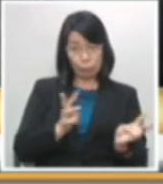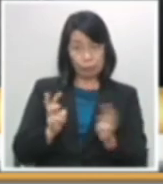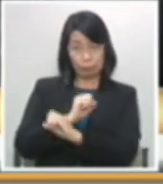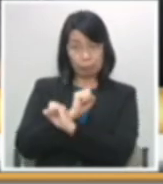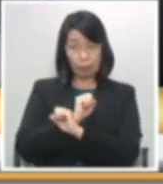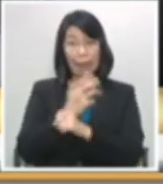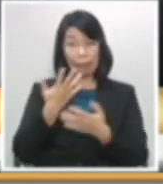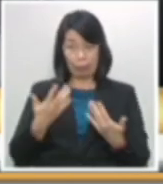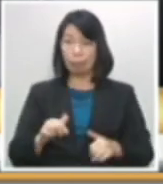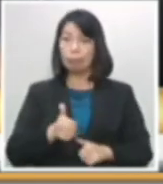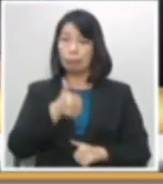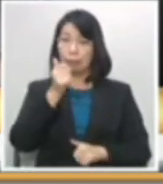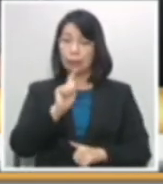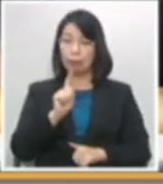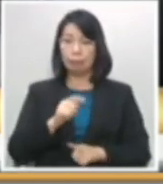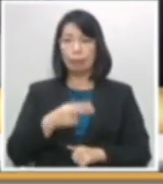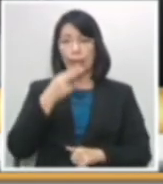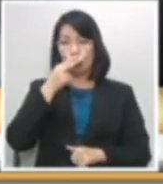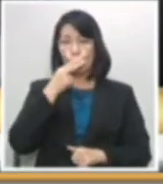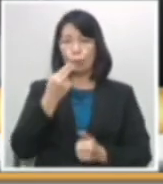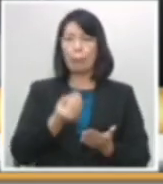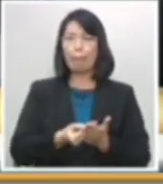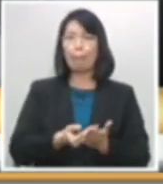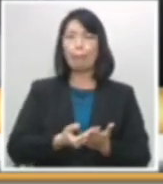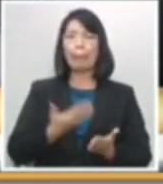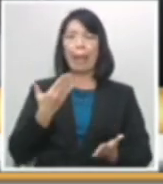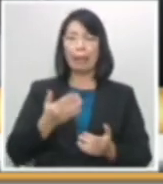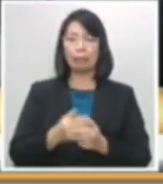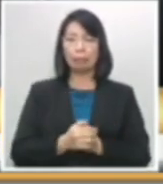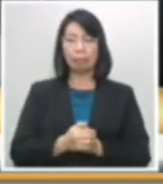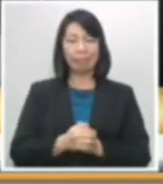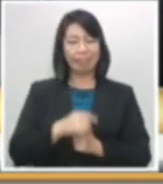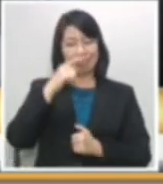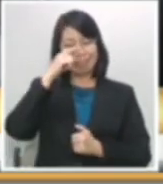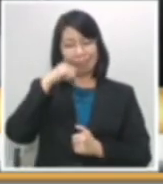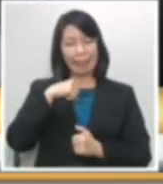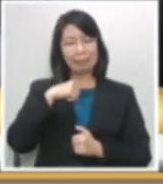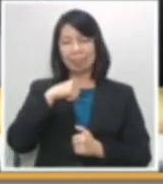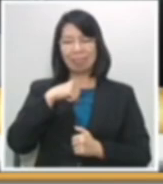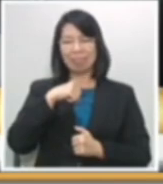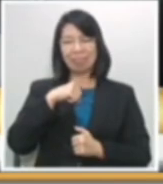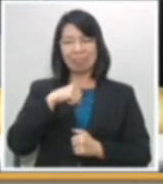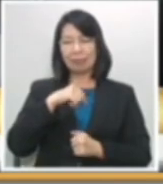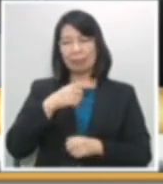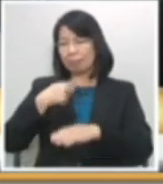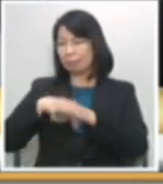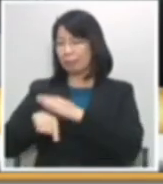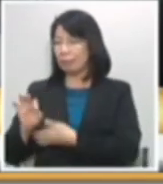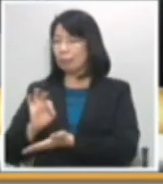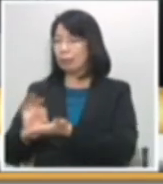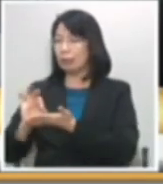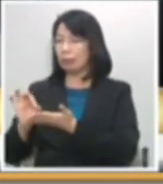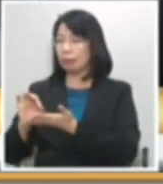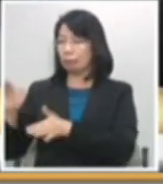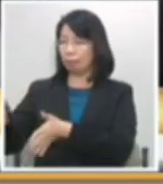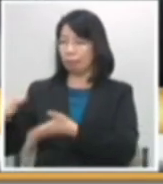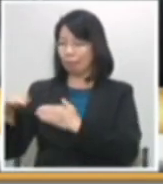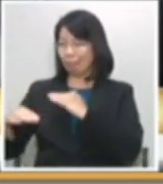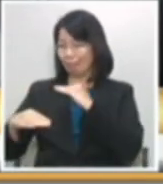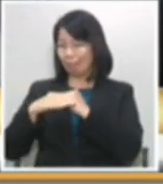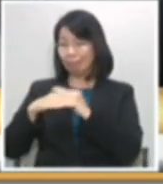ภาษีบุหรี่บ้านเราแพงไปซื้อบุหรี่นอกหรือเปล่าแล้วเข้าใจว่าโรงงานยาสู